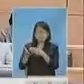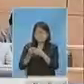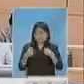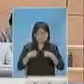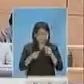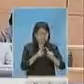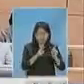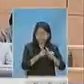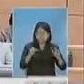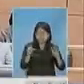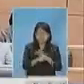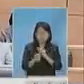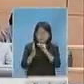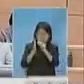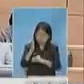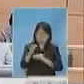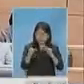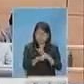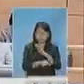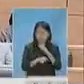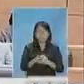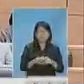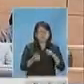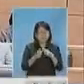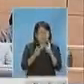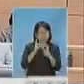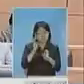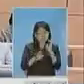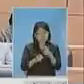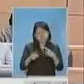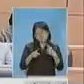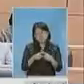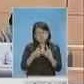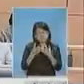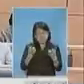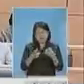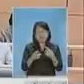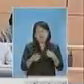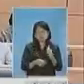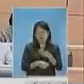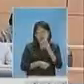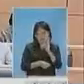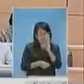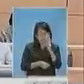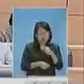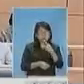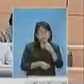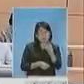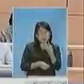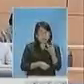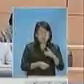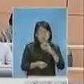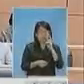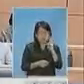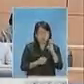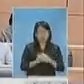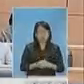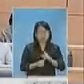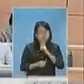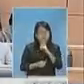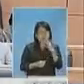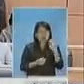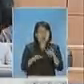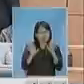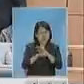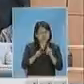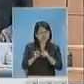หายก็ครอบคลุมในการเยียวยานี้ทั้งหมดเพราะฉะนั้นท่านต้องระมัดระวังคำพูดครับไปเหยียบย่ำซากศพ